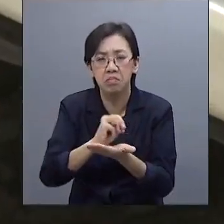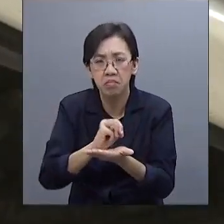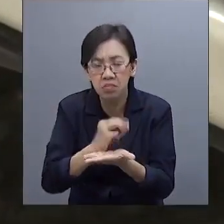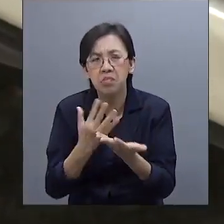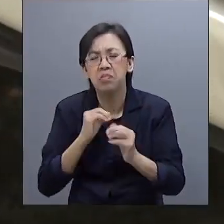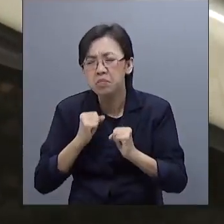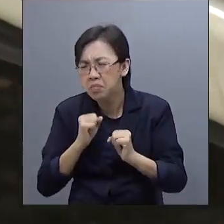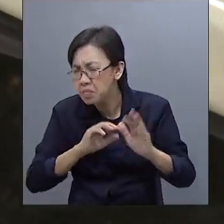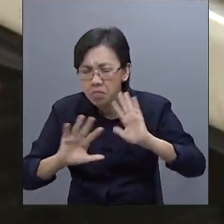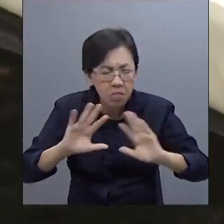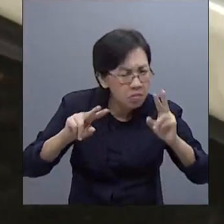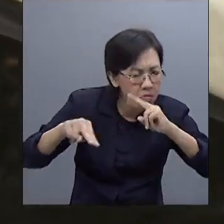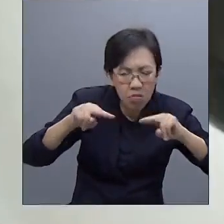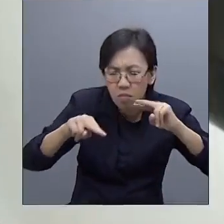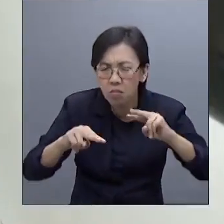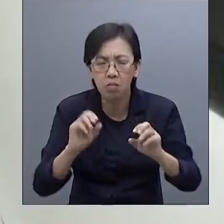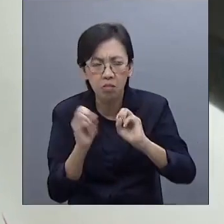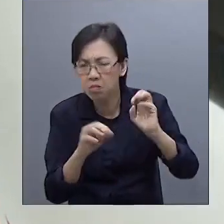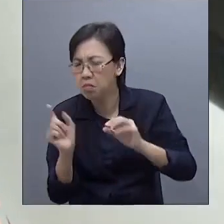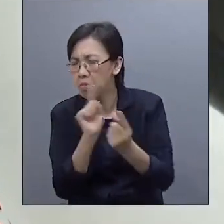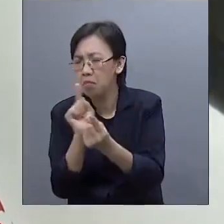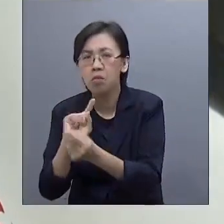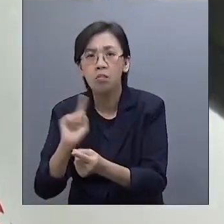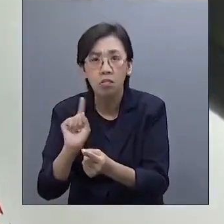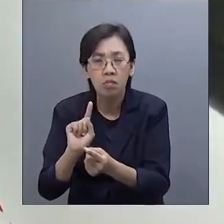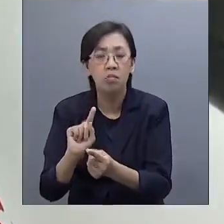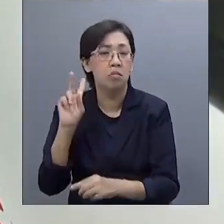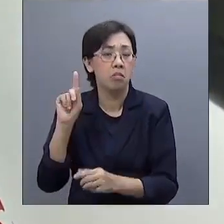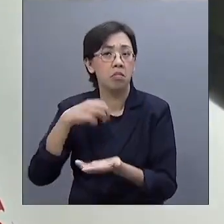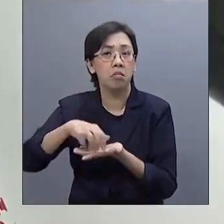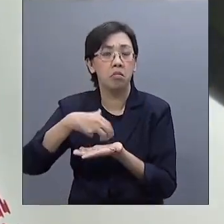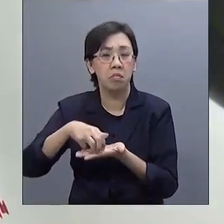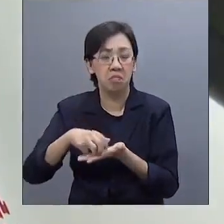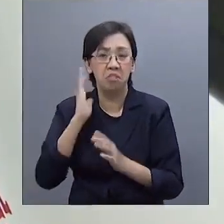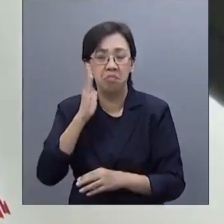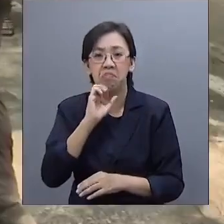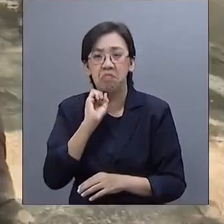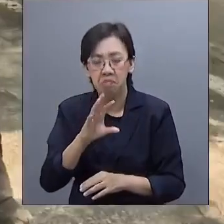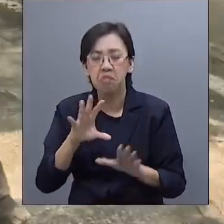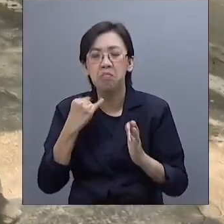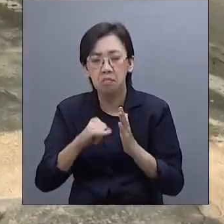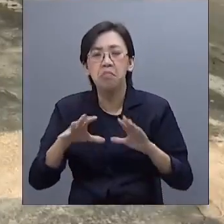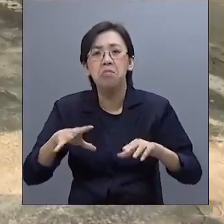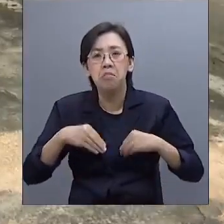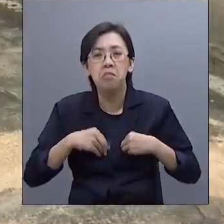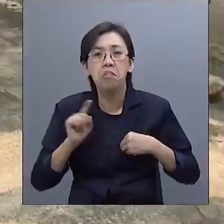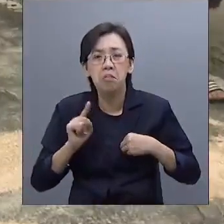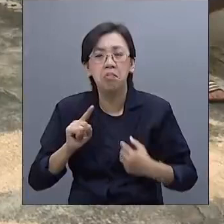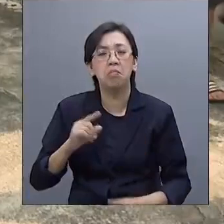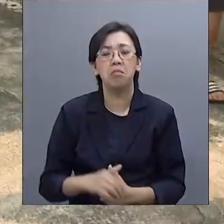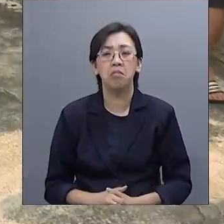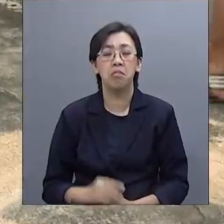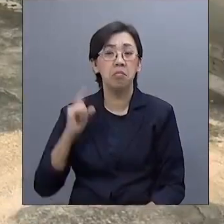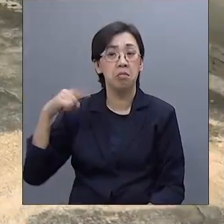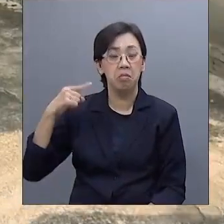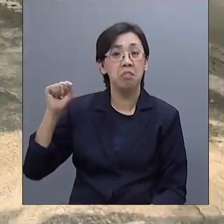ายามจะแจ้งเบาะแสซึ่งกันและกันมีรายงานค่ะว่าผู้ต้องหาให้การสารภาพโดยอ้างว่าพา